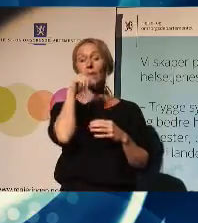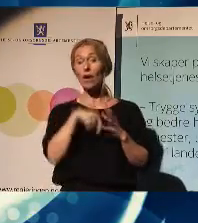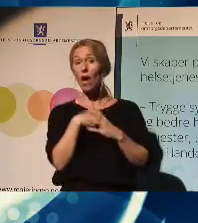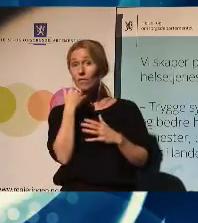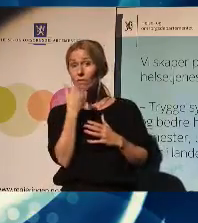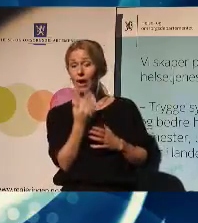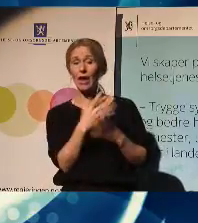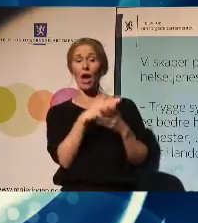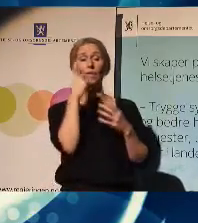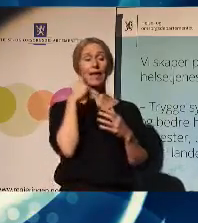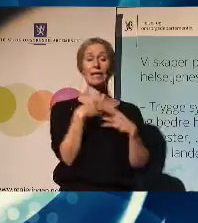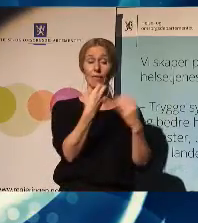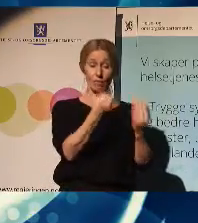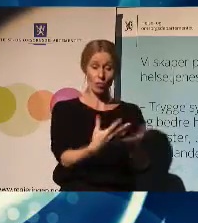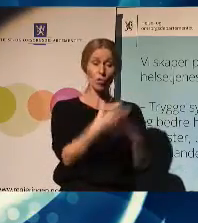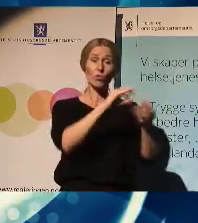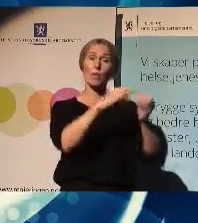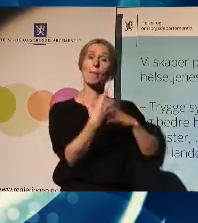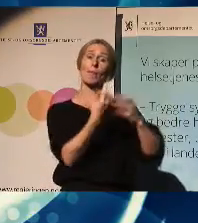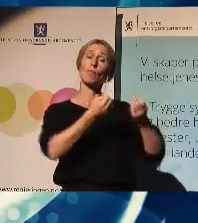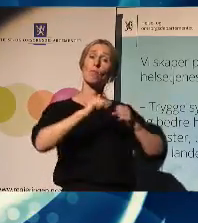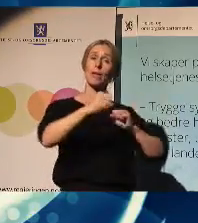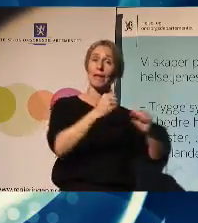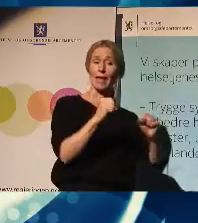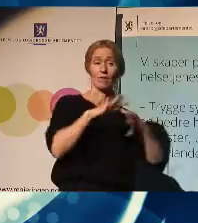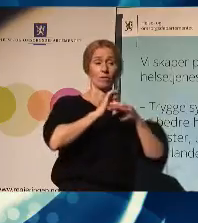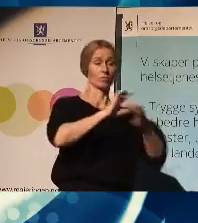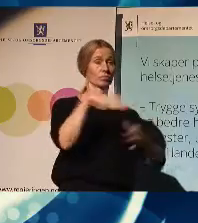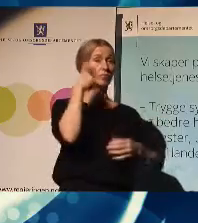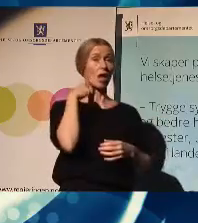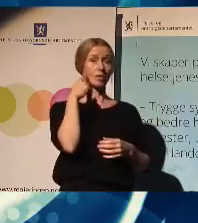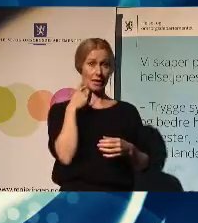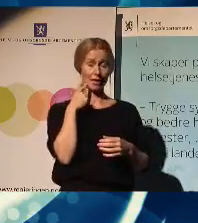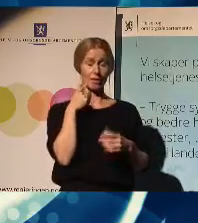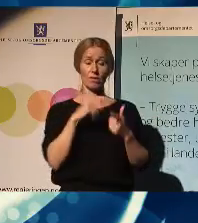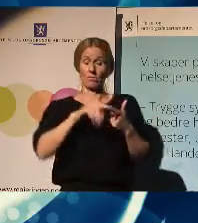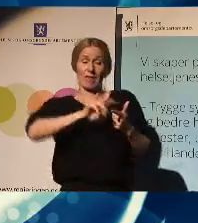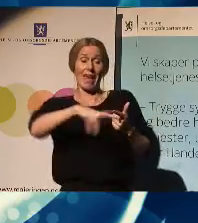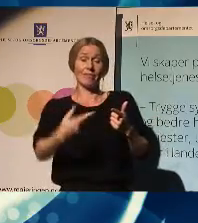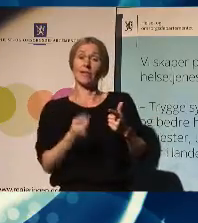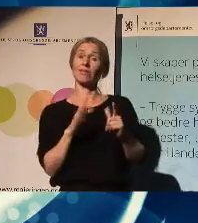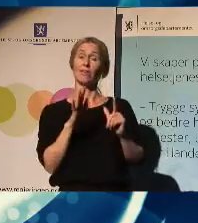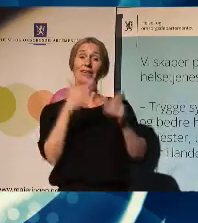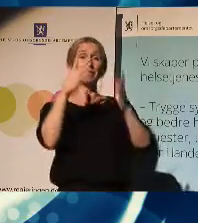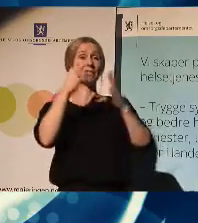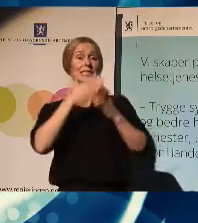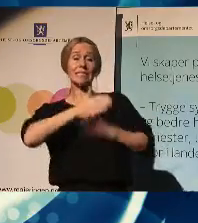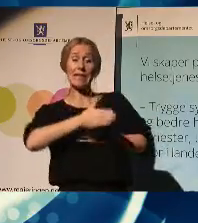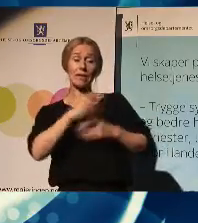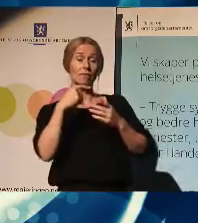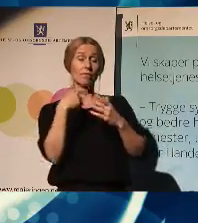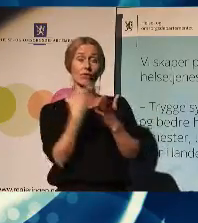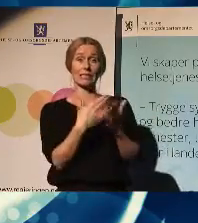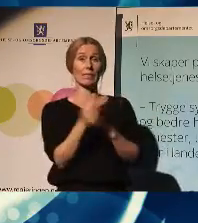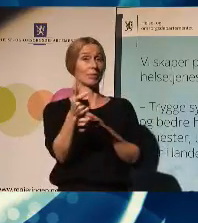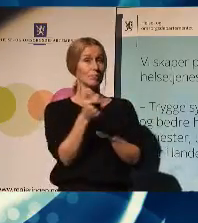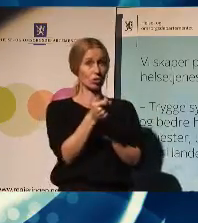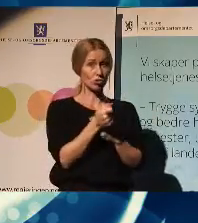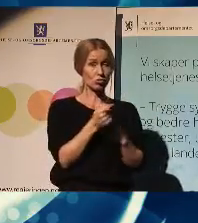at eldre får problemer med mobilitet grunnet aldring, endret livsstil, for eksempel pensjonering. Det kan